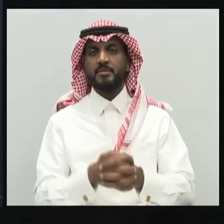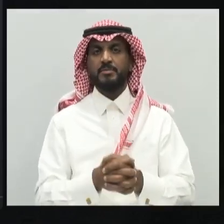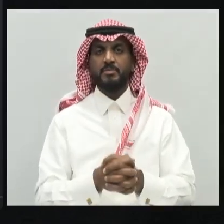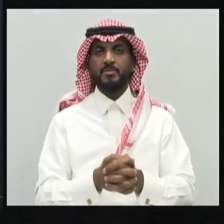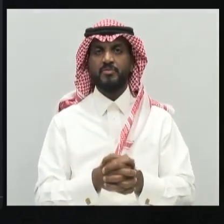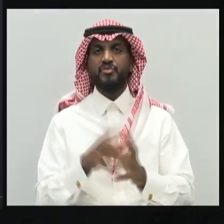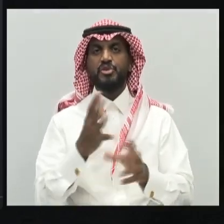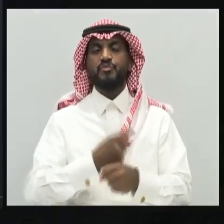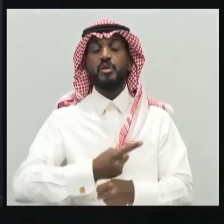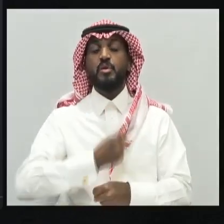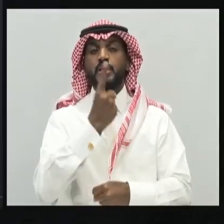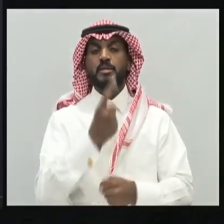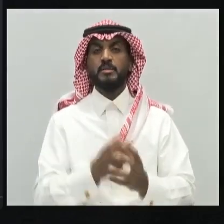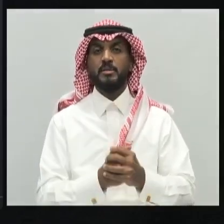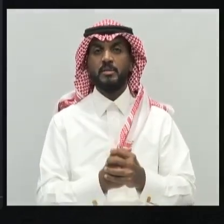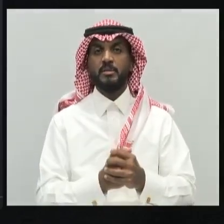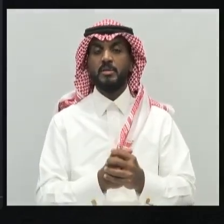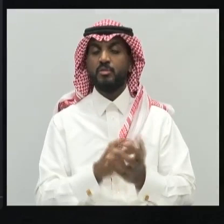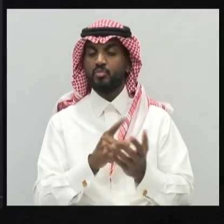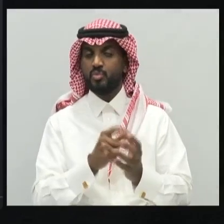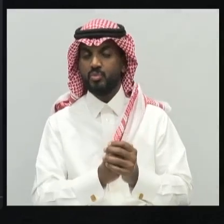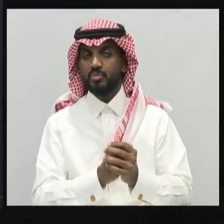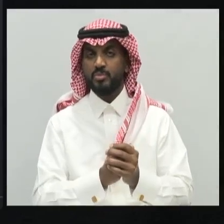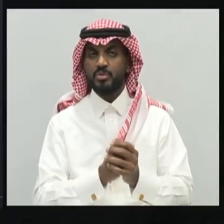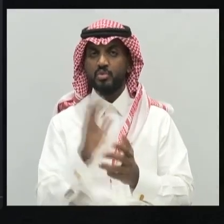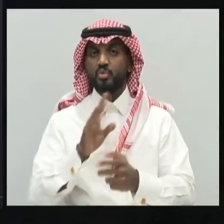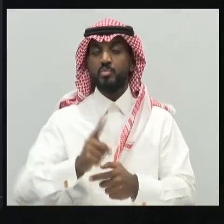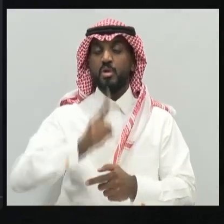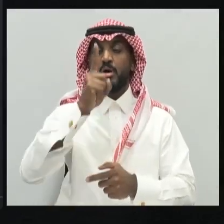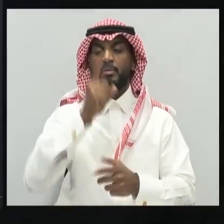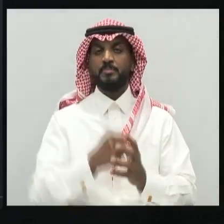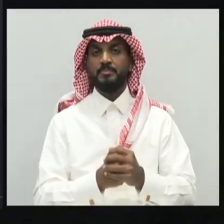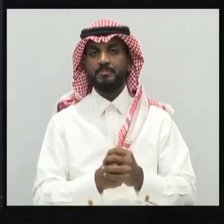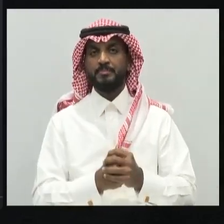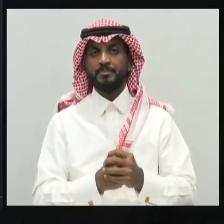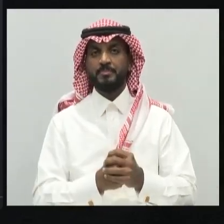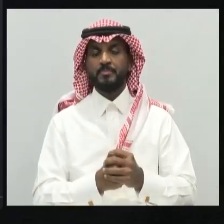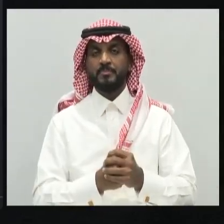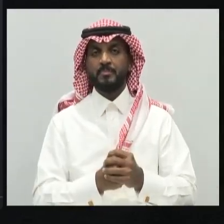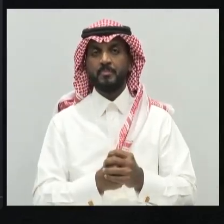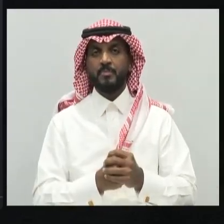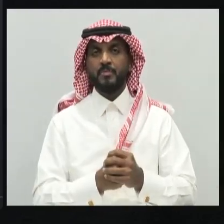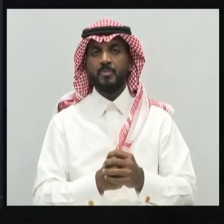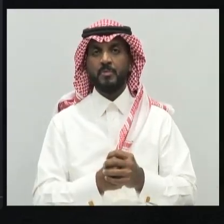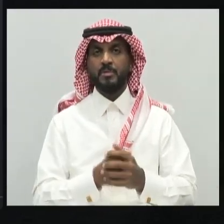في حفظ الله ورعايته نترككم ونستودعكم الله الذي لا تضيع ودائعه